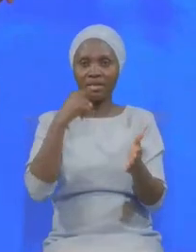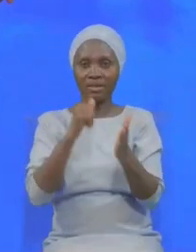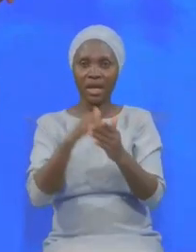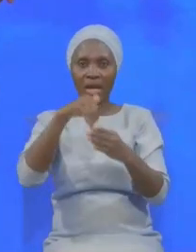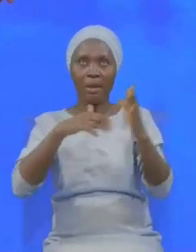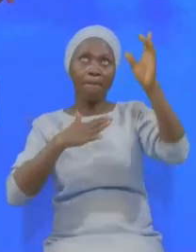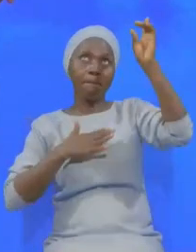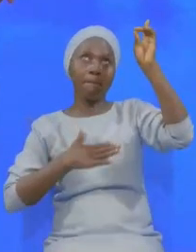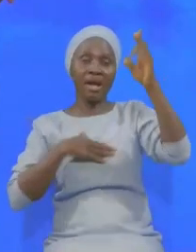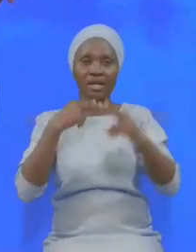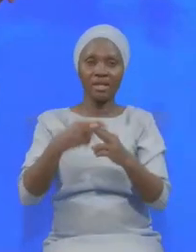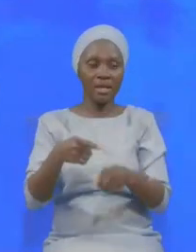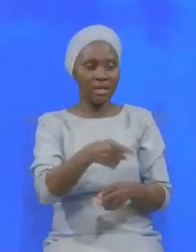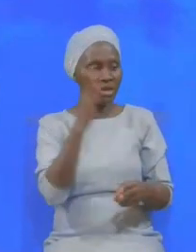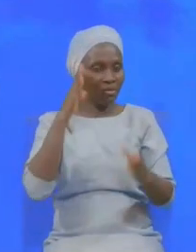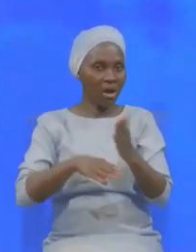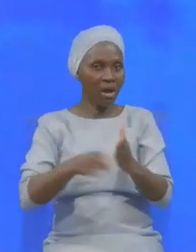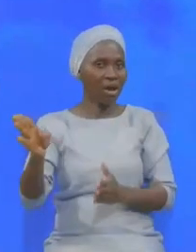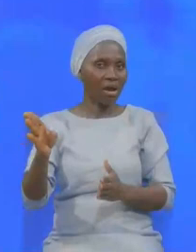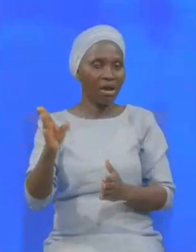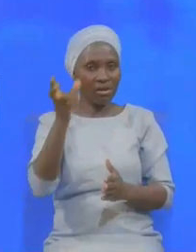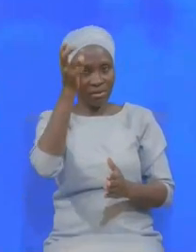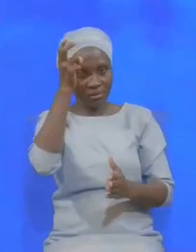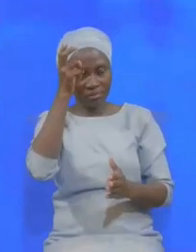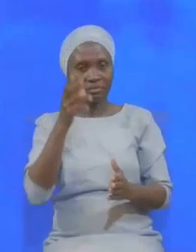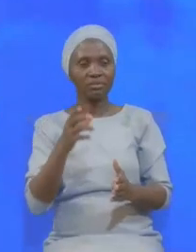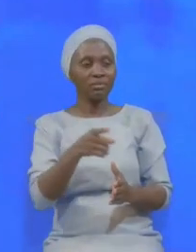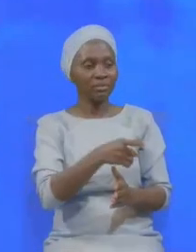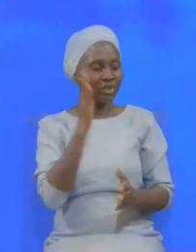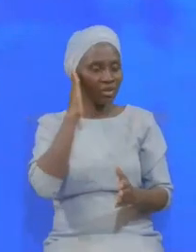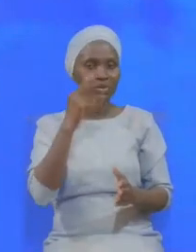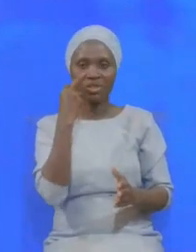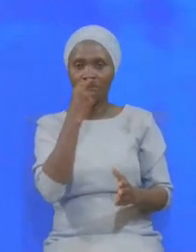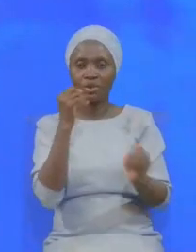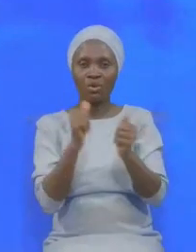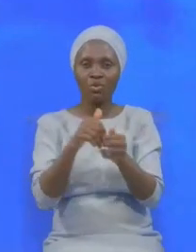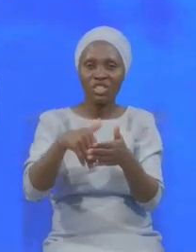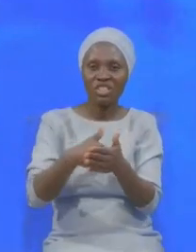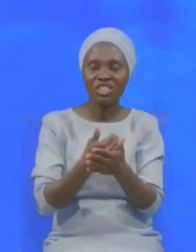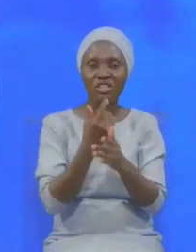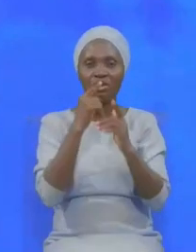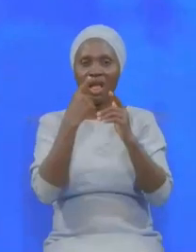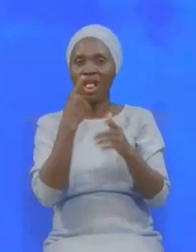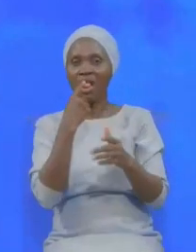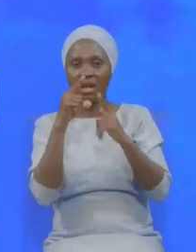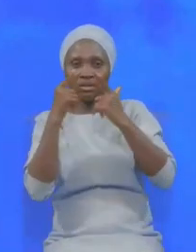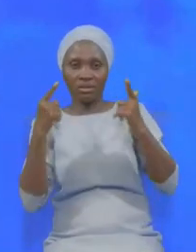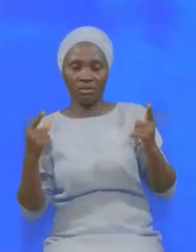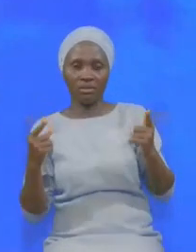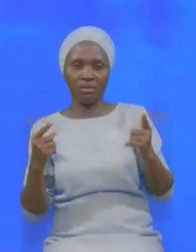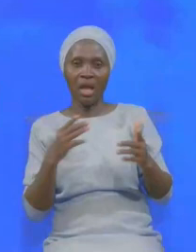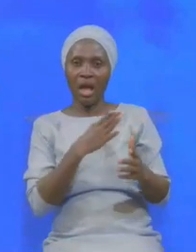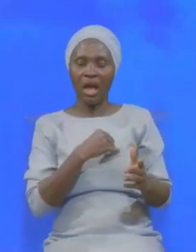démons. Ils parleront de nouvelles langues. Ils saisiront des serpents. S'ils boivent quelque breuvage